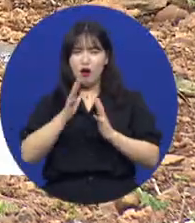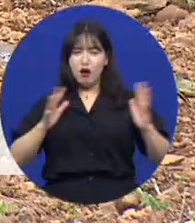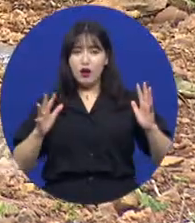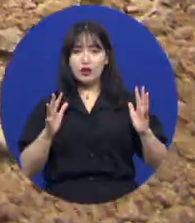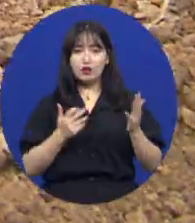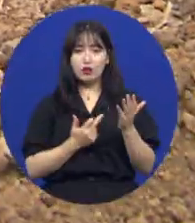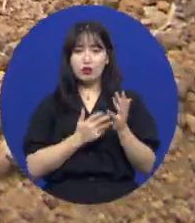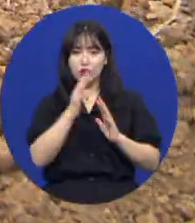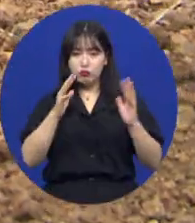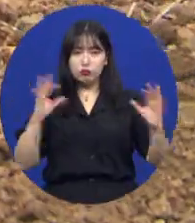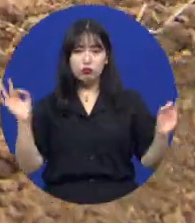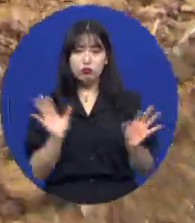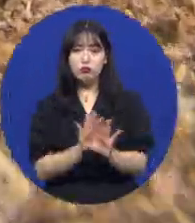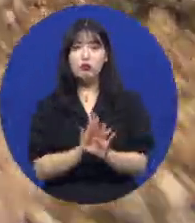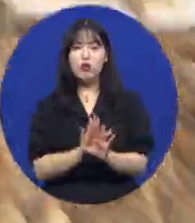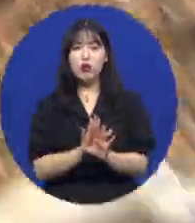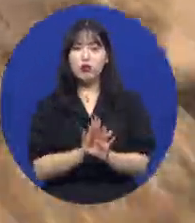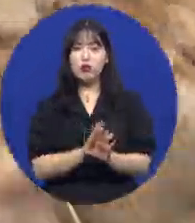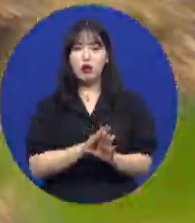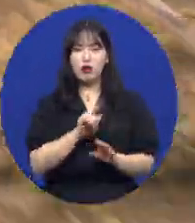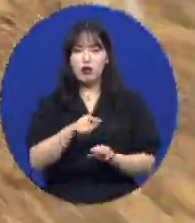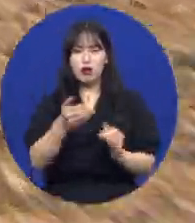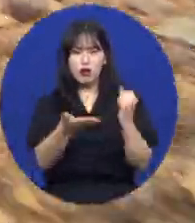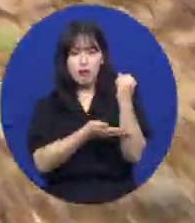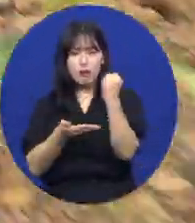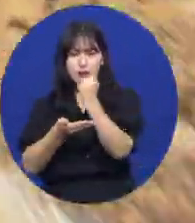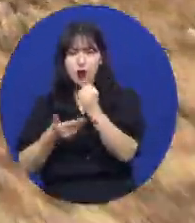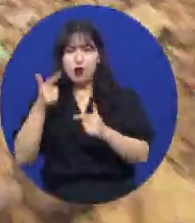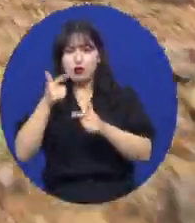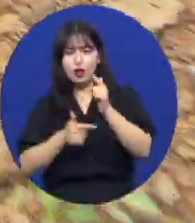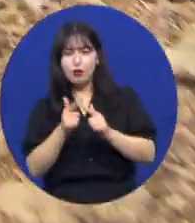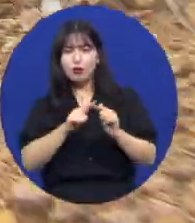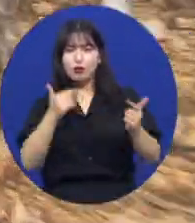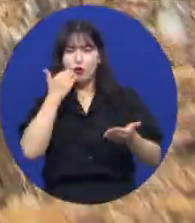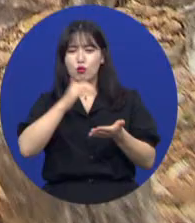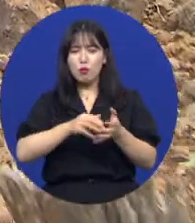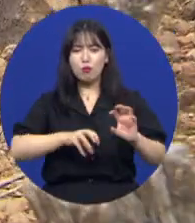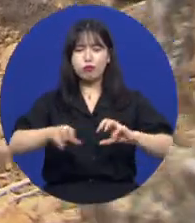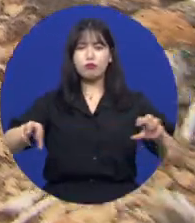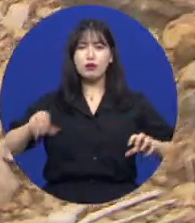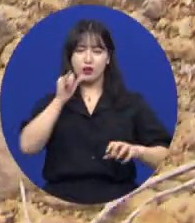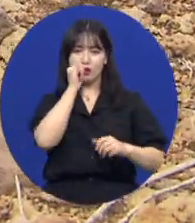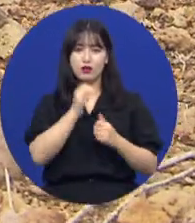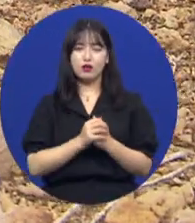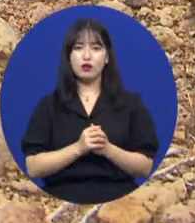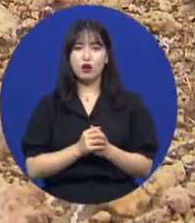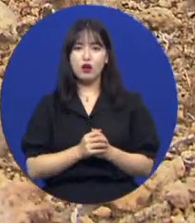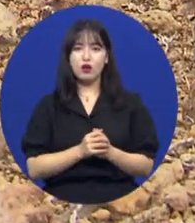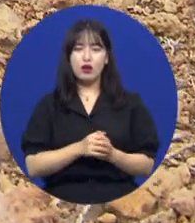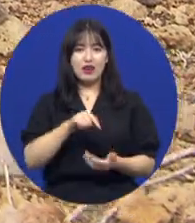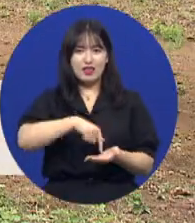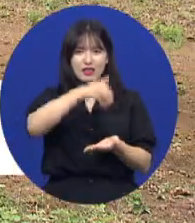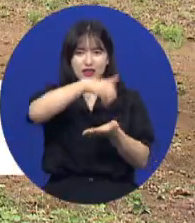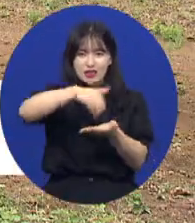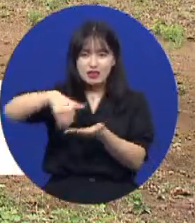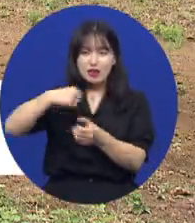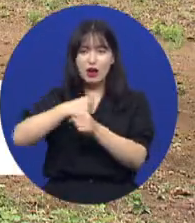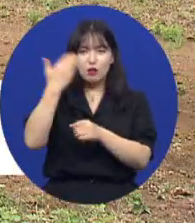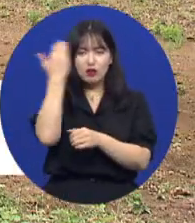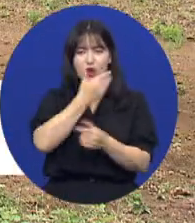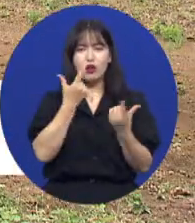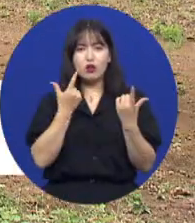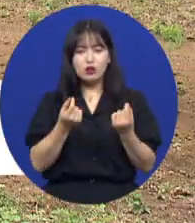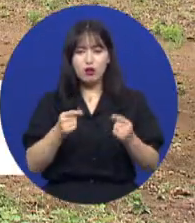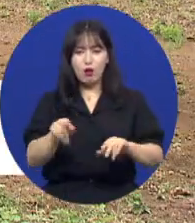숲은 온데간데없이 사라지고 베어진 나뭇가지와 돌들 만나긴 겁니다 충전기로 획을 깎아내고 다진 듯